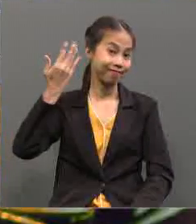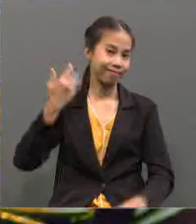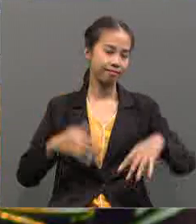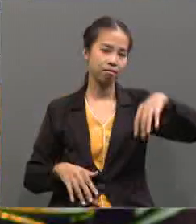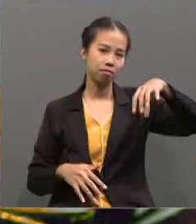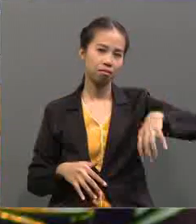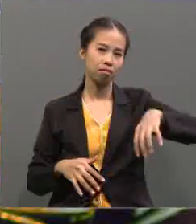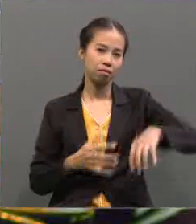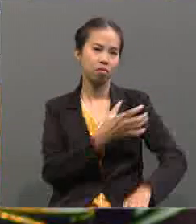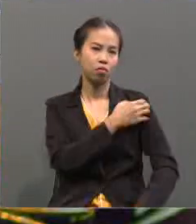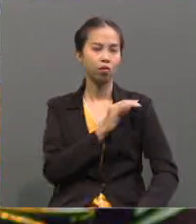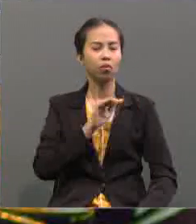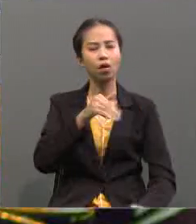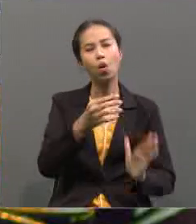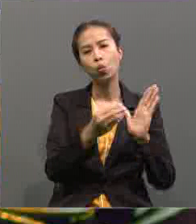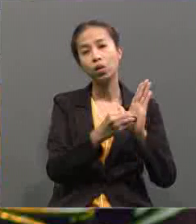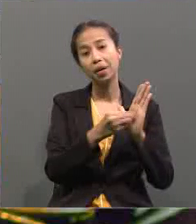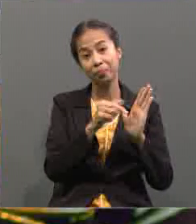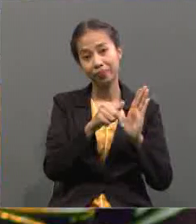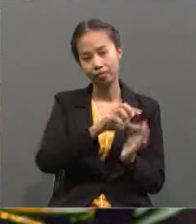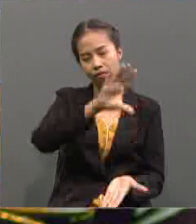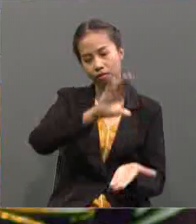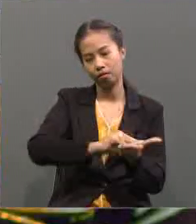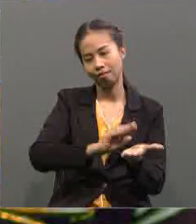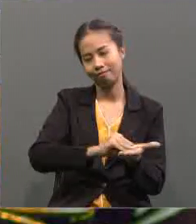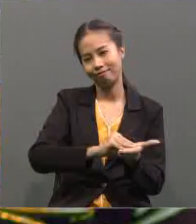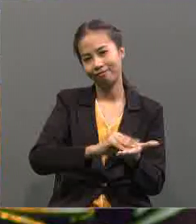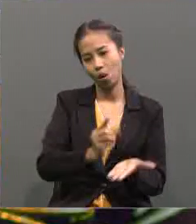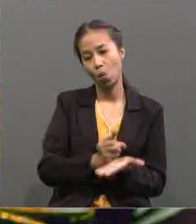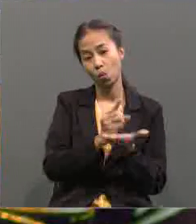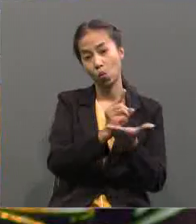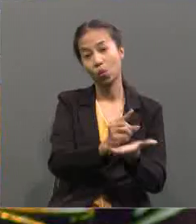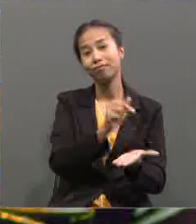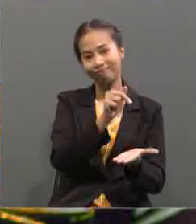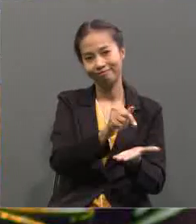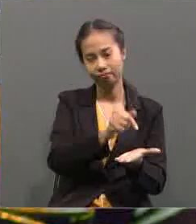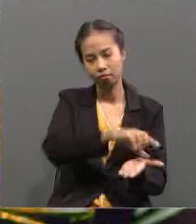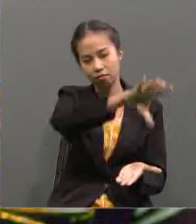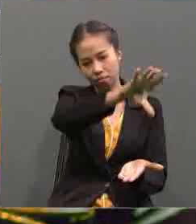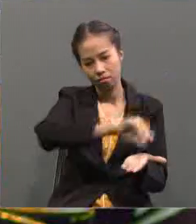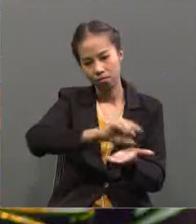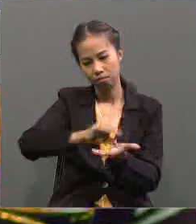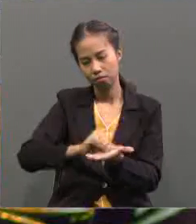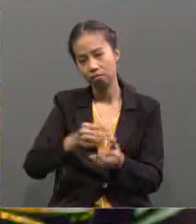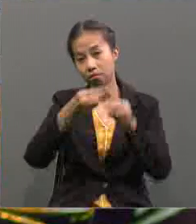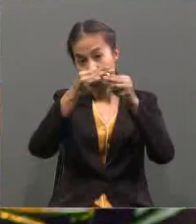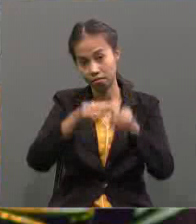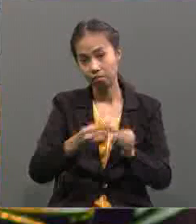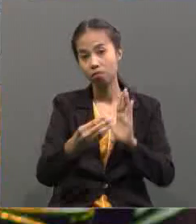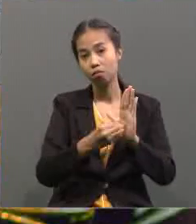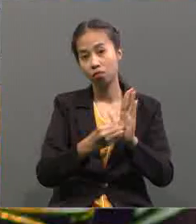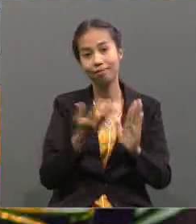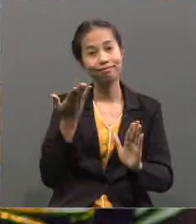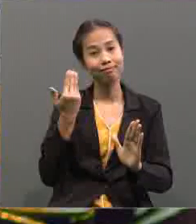ของกรุงเทพมหานครรายงานจำนวนข้อมูลของกระทงที่เก็บได้ในกรุงเทพมหานครเมื่อปี